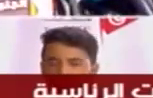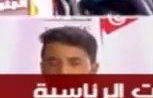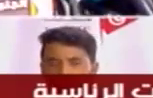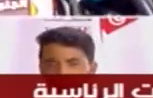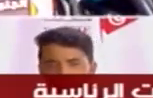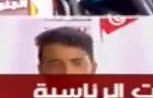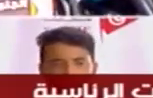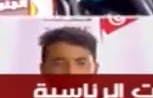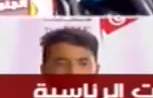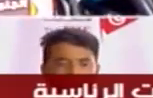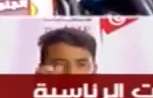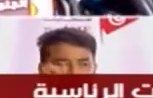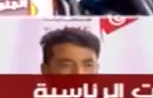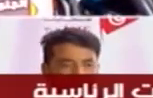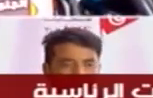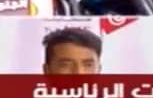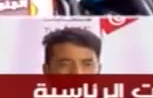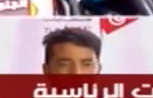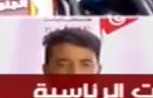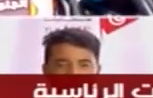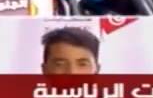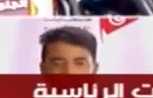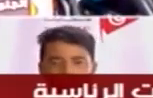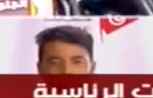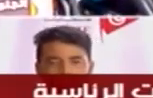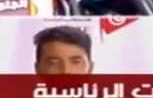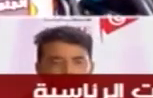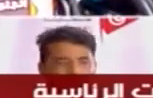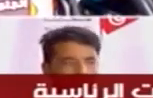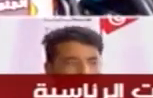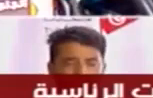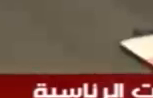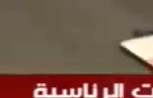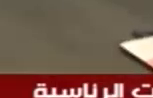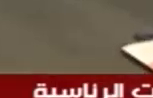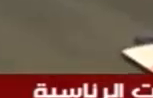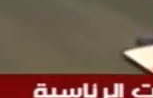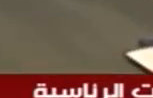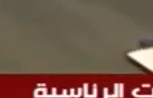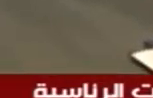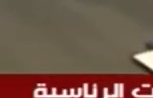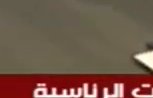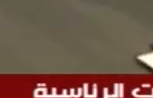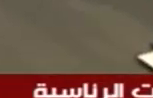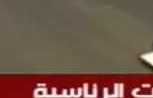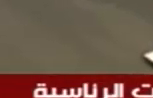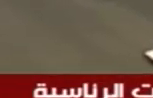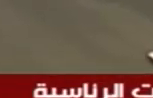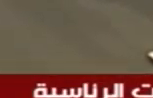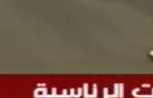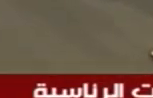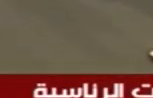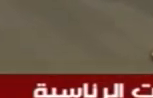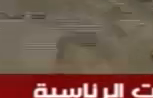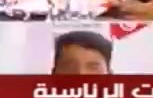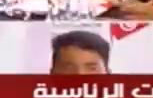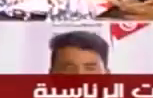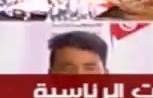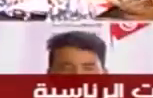قرر الاعلان عن المترشحين المقبولين نهائيا وعددهم سته وعشرون مترشحا